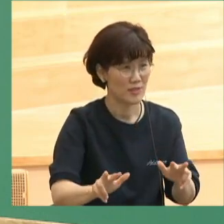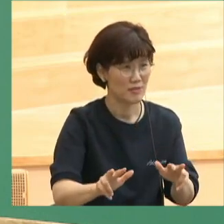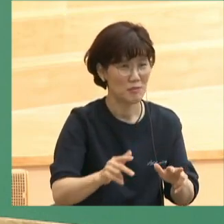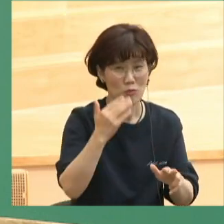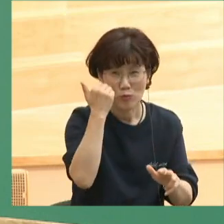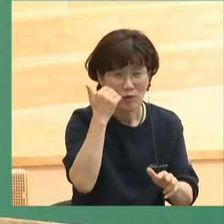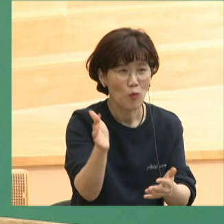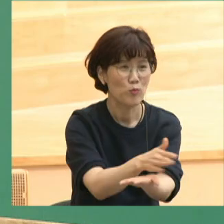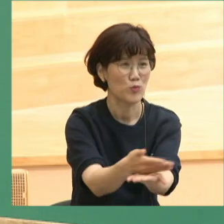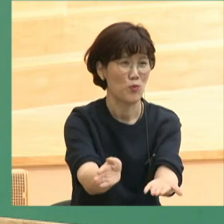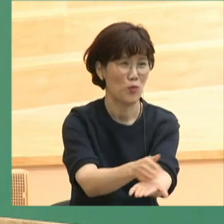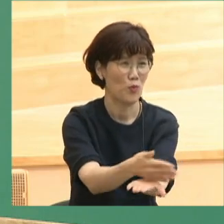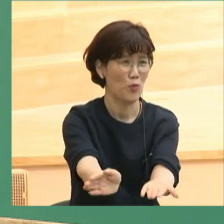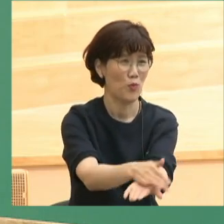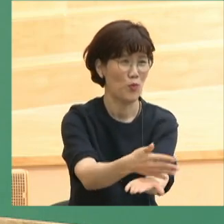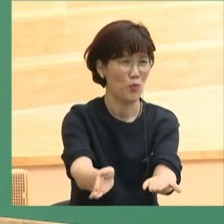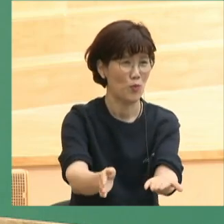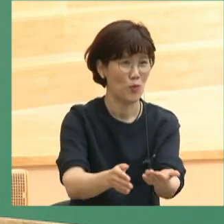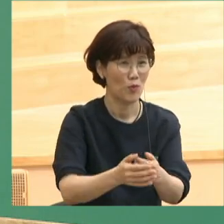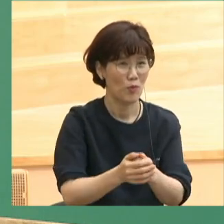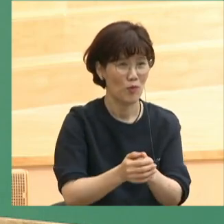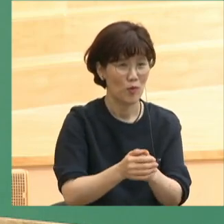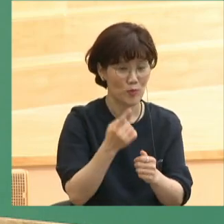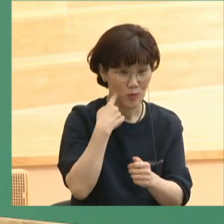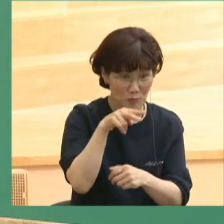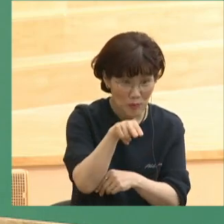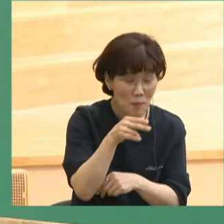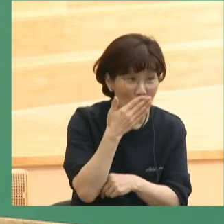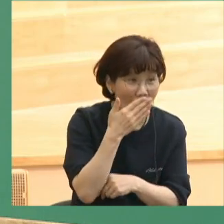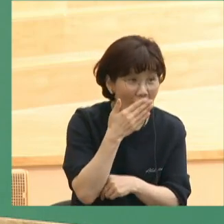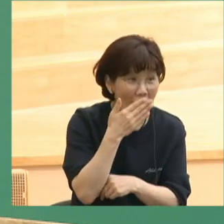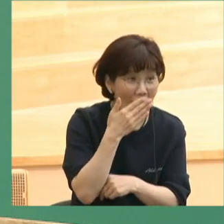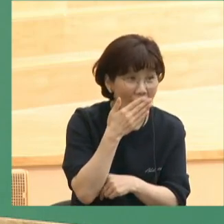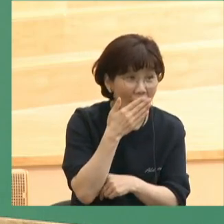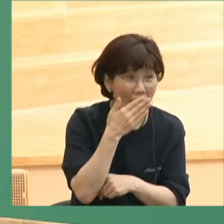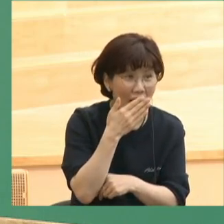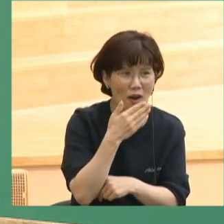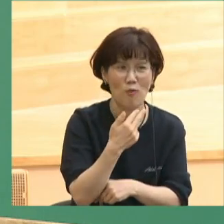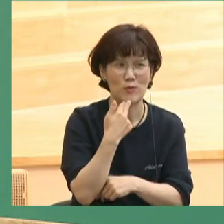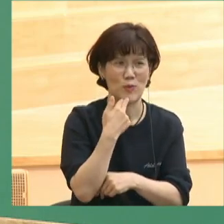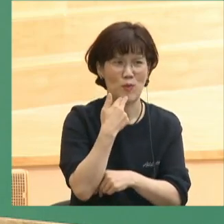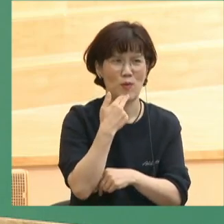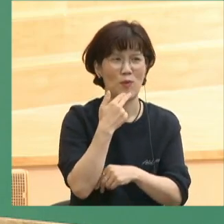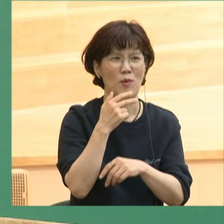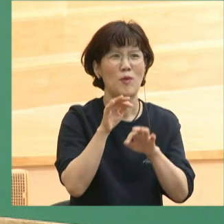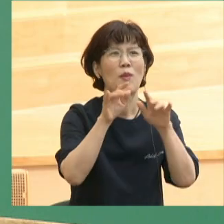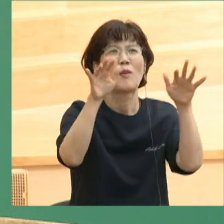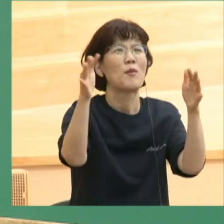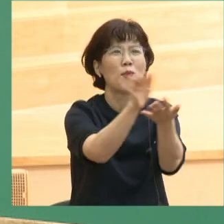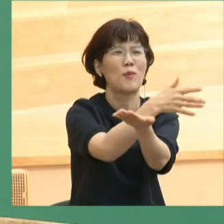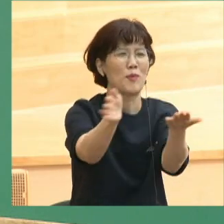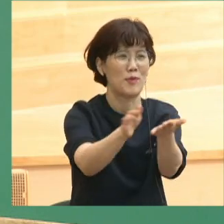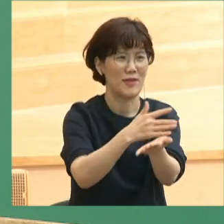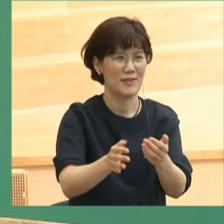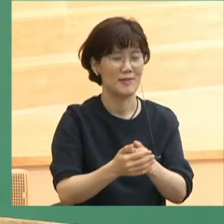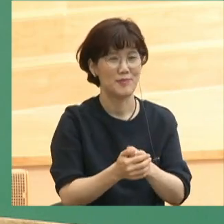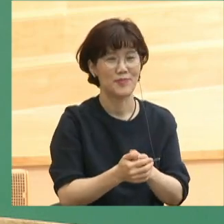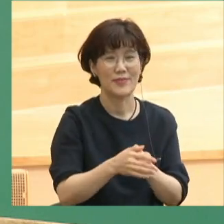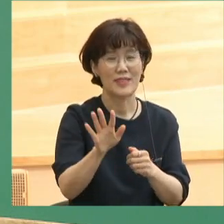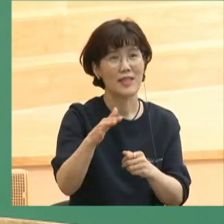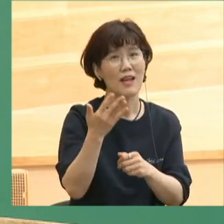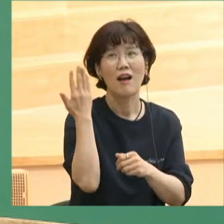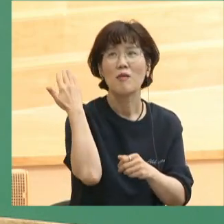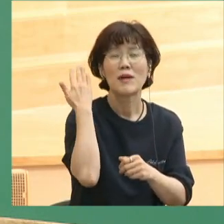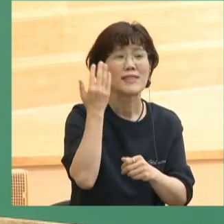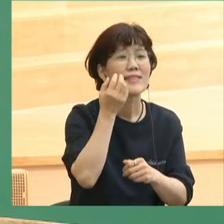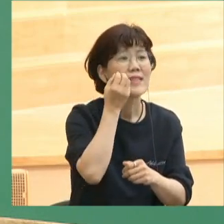안 보이잖아요. 비말 어디 보입니까? 그죠? 얼마 전에 월간조선의 이 석자 교수죠.